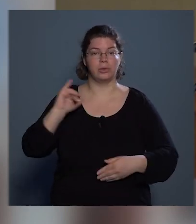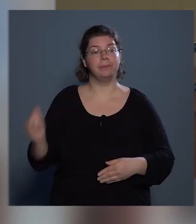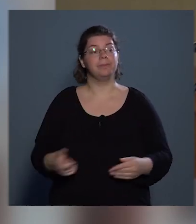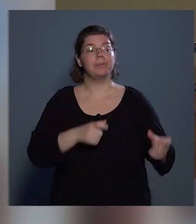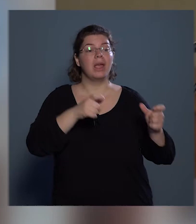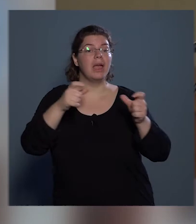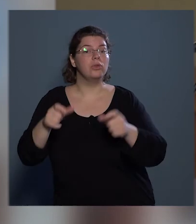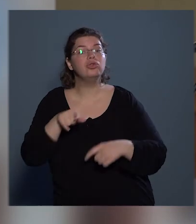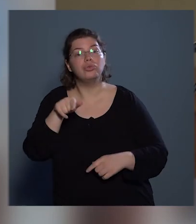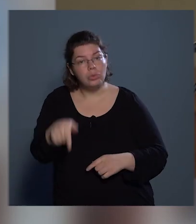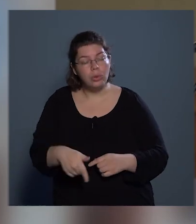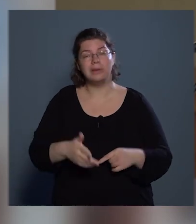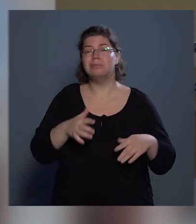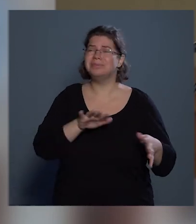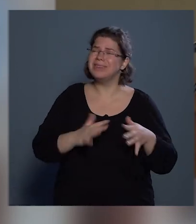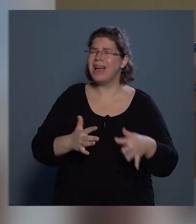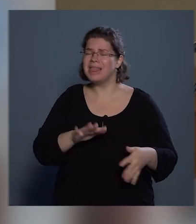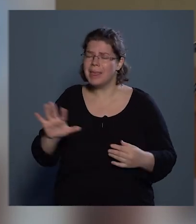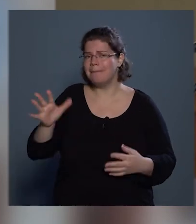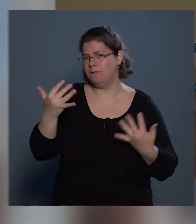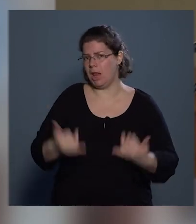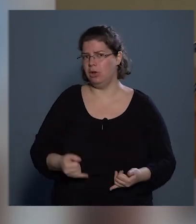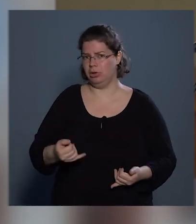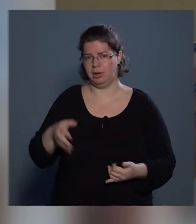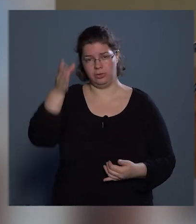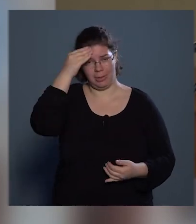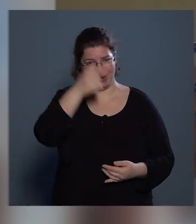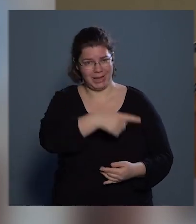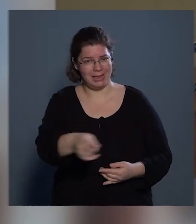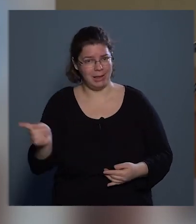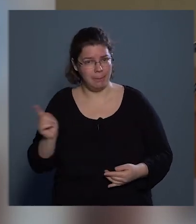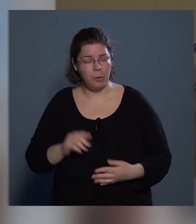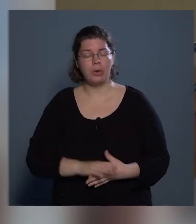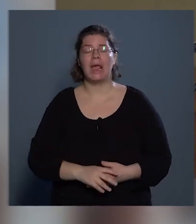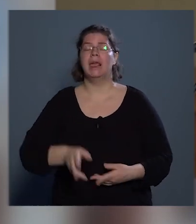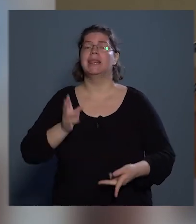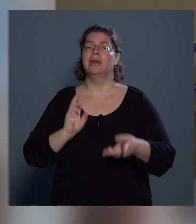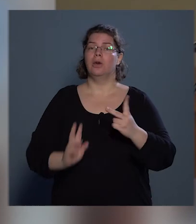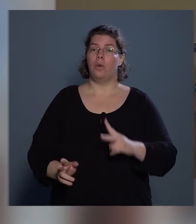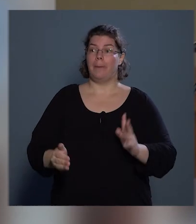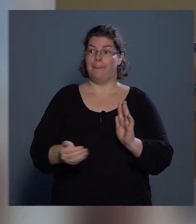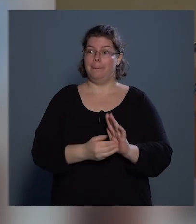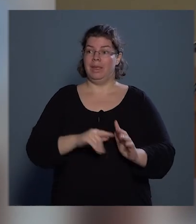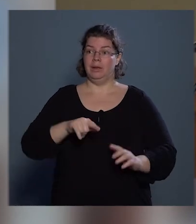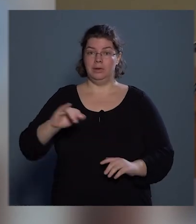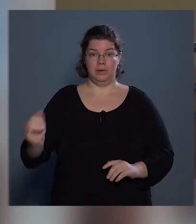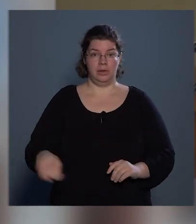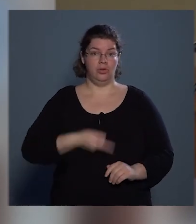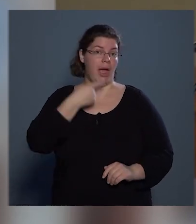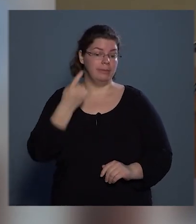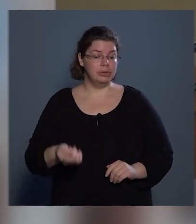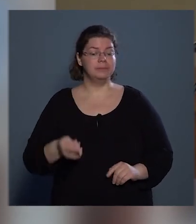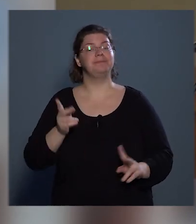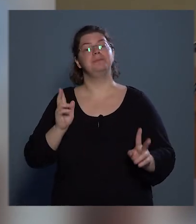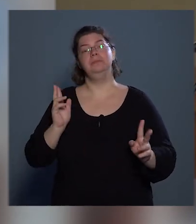oda. Talán nem felesleges emlékeztetnem önöket arra, hogy még azt is elmondtam én akkori